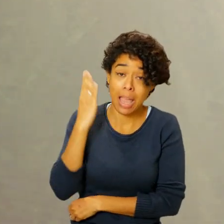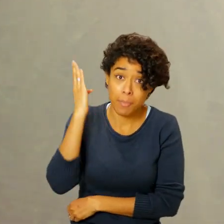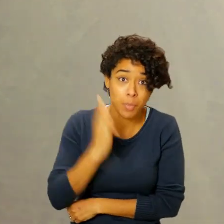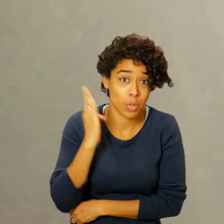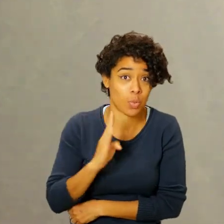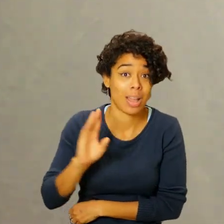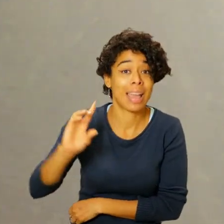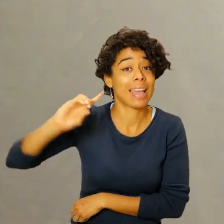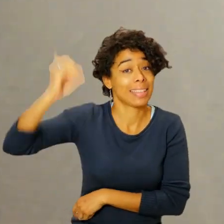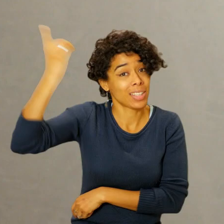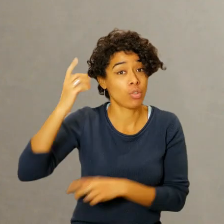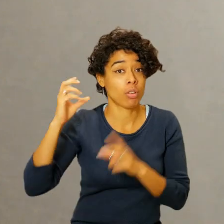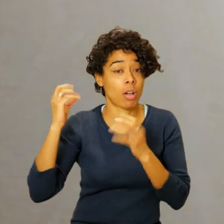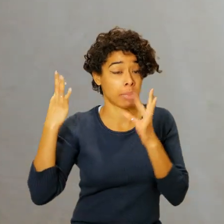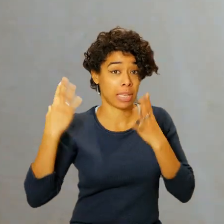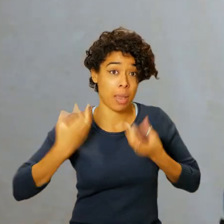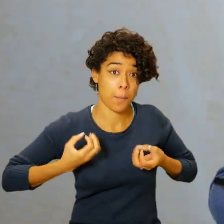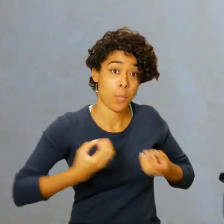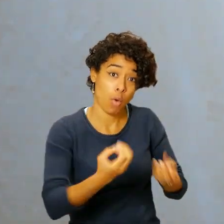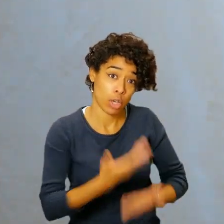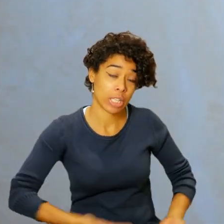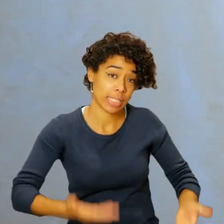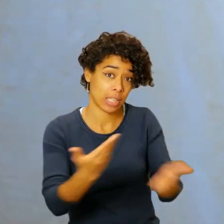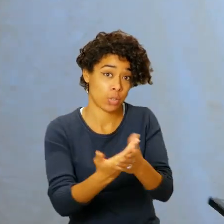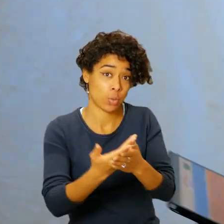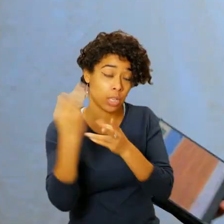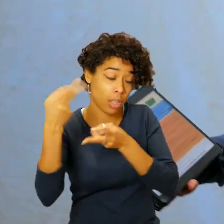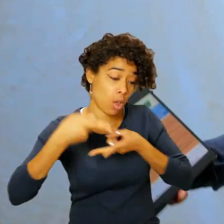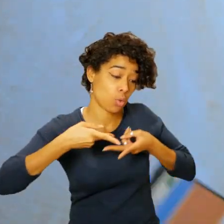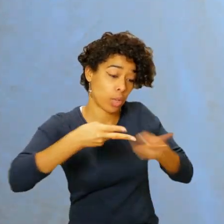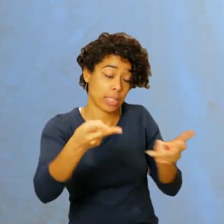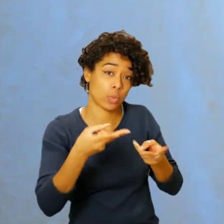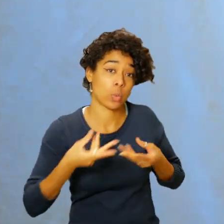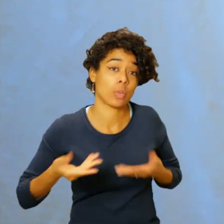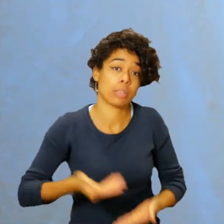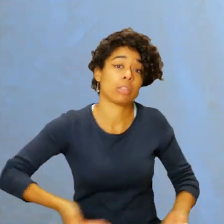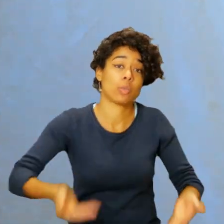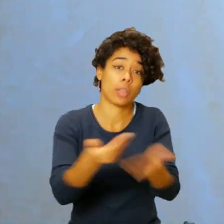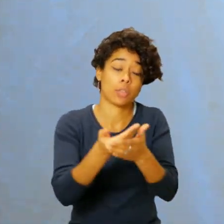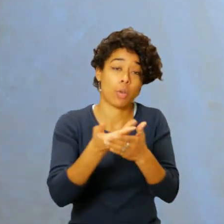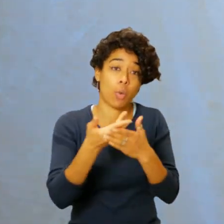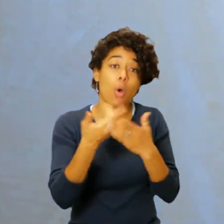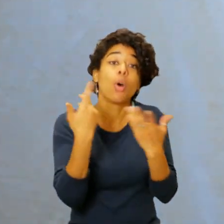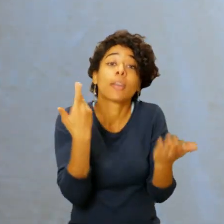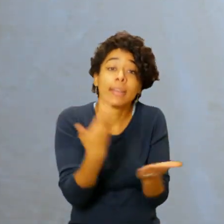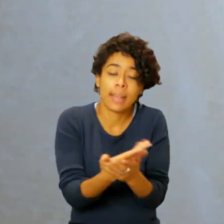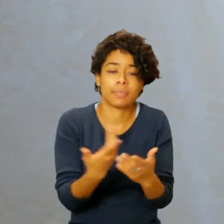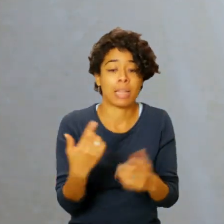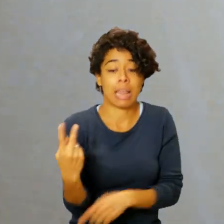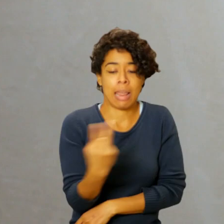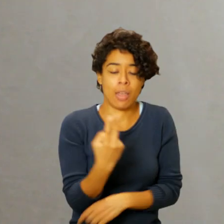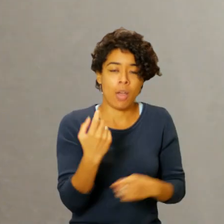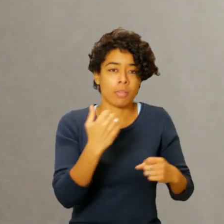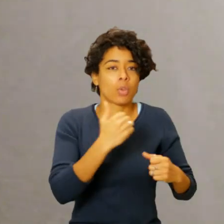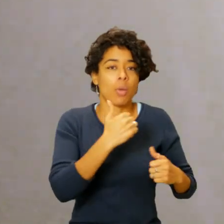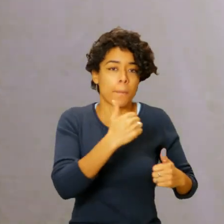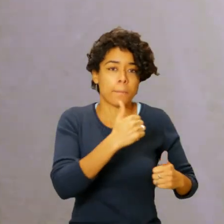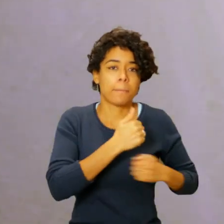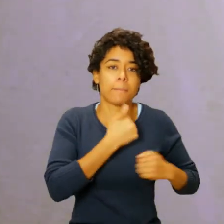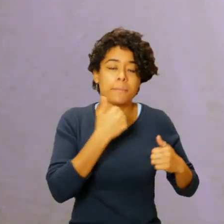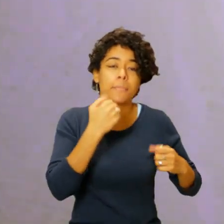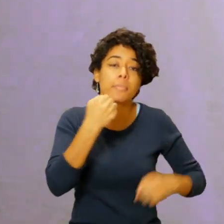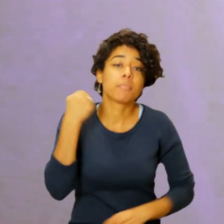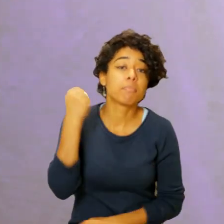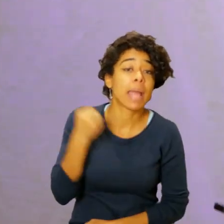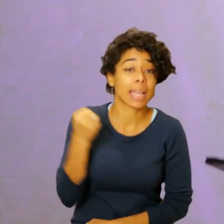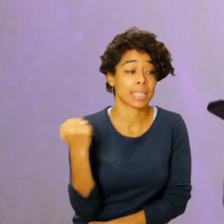et c'est Dieu qui a provoqué, qui a permis que les bergers se querellent à ce moment-là. Pour qu'il